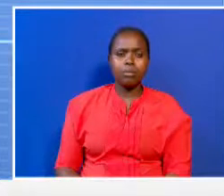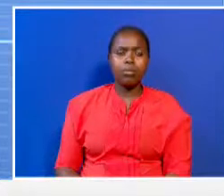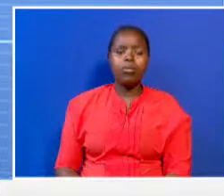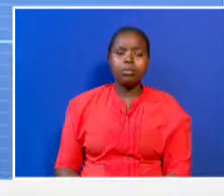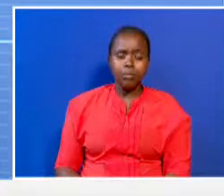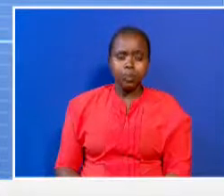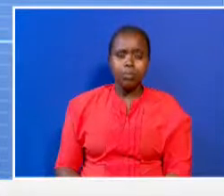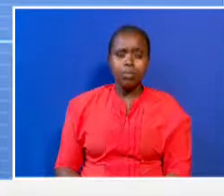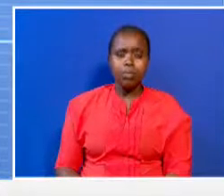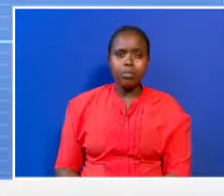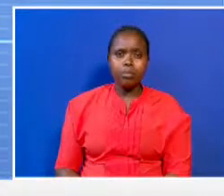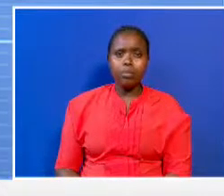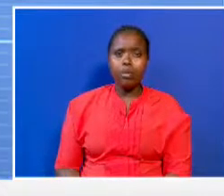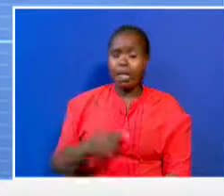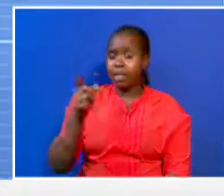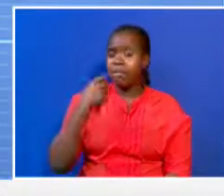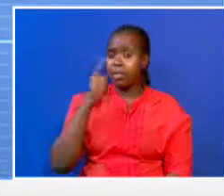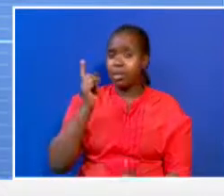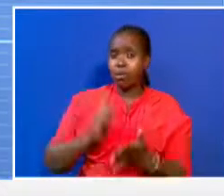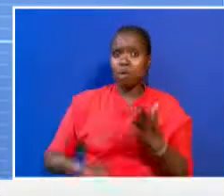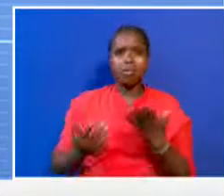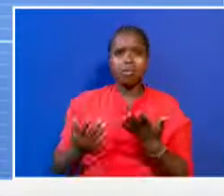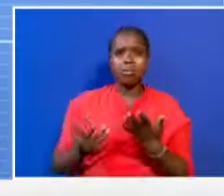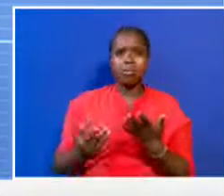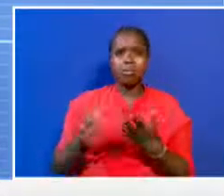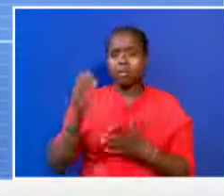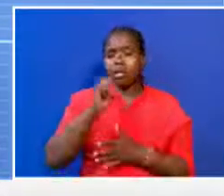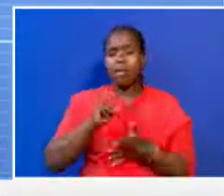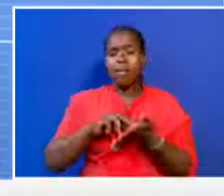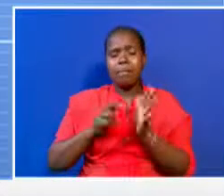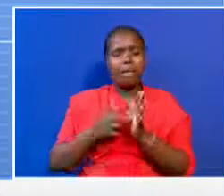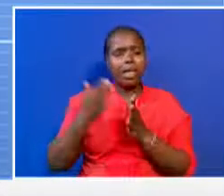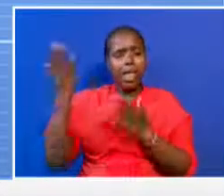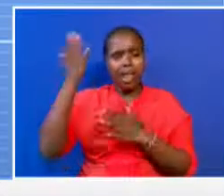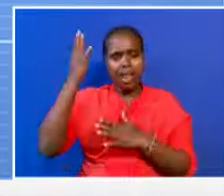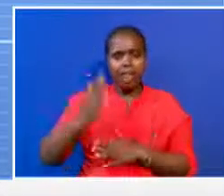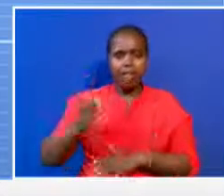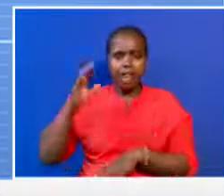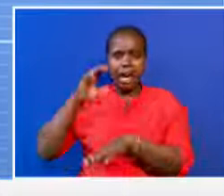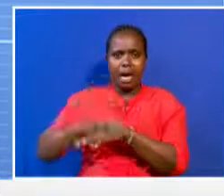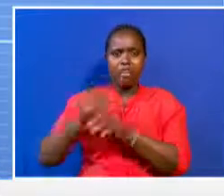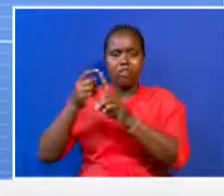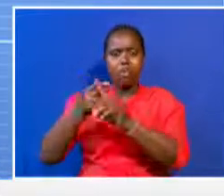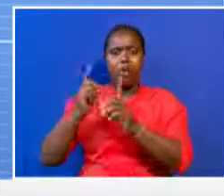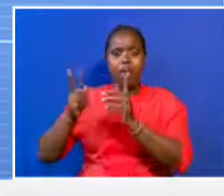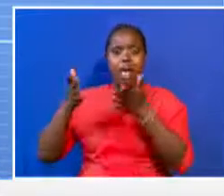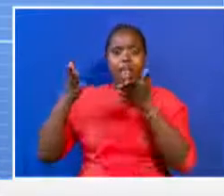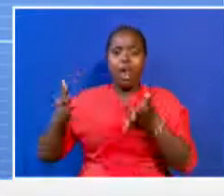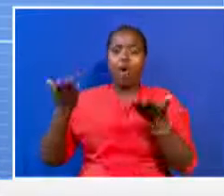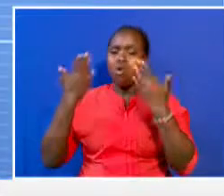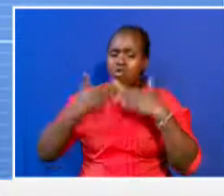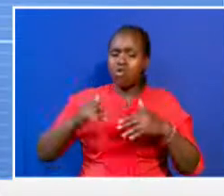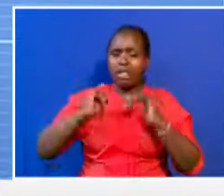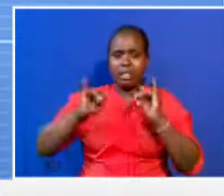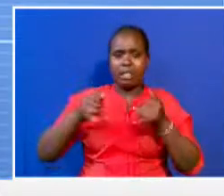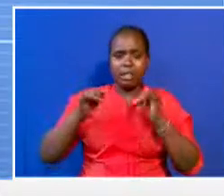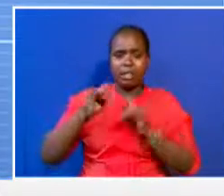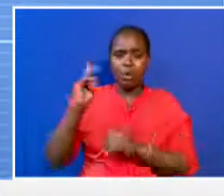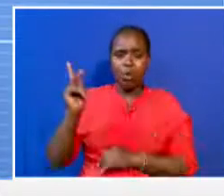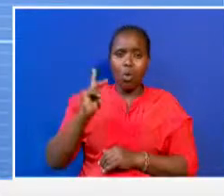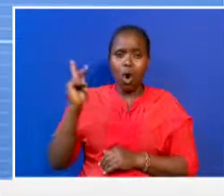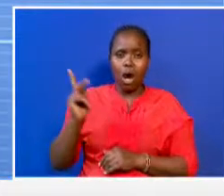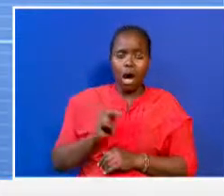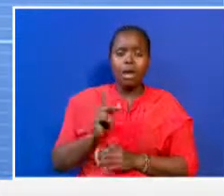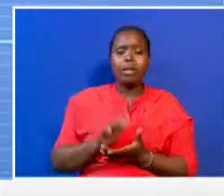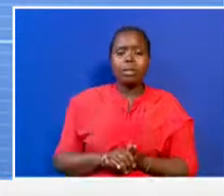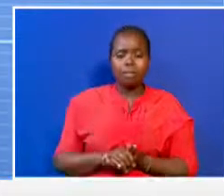Na mtazamaji, wanasema kwamba chiriku mzee daima hawezi kukamatwa na makapi, na ndio maana yake tunafikia mwisho na kikomo wa taarifa